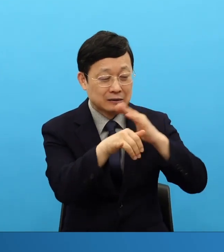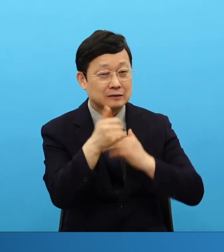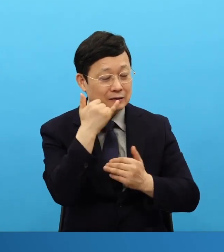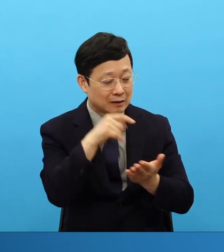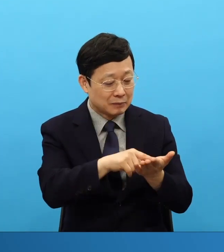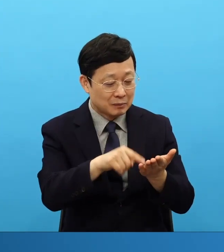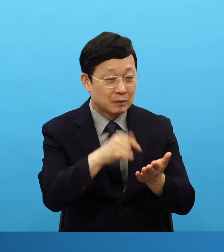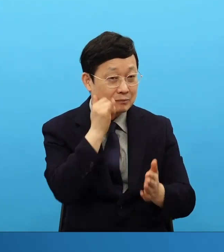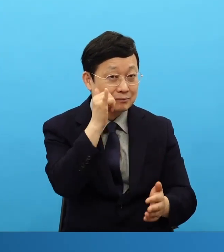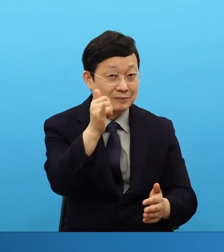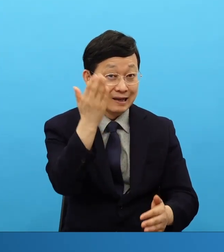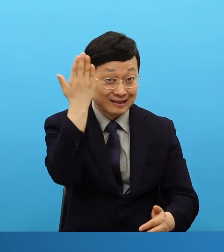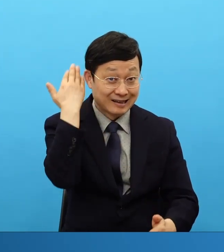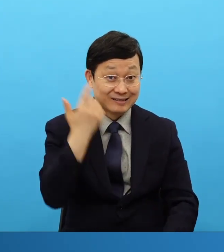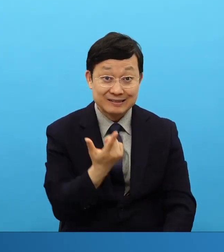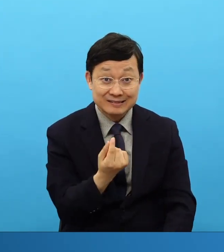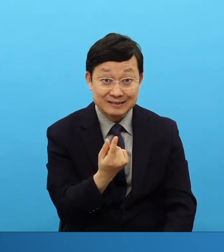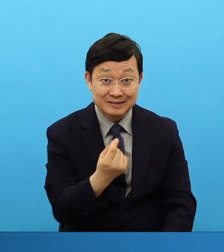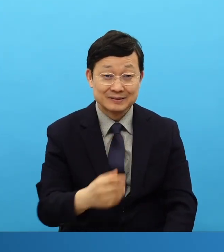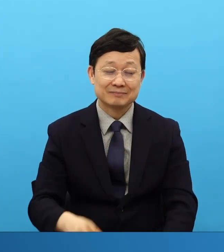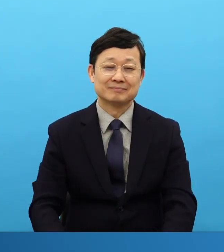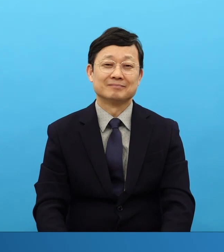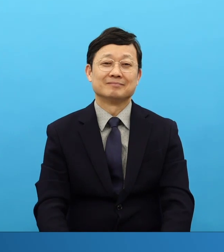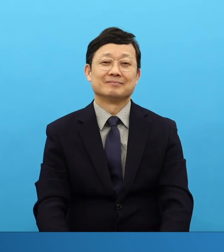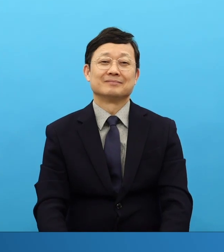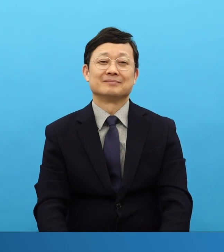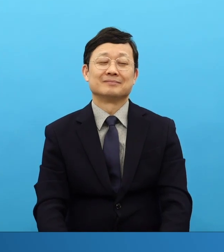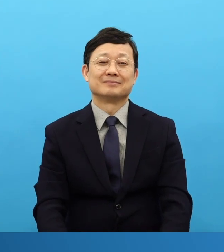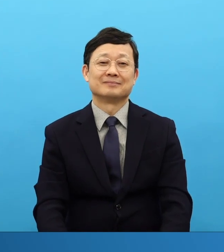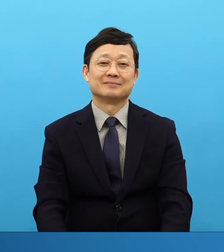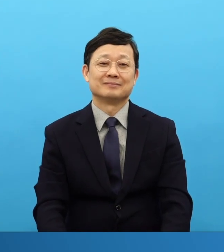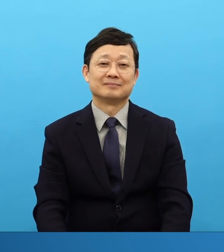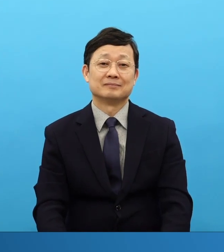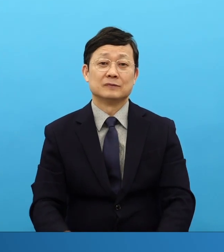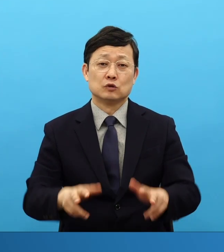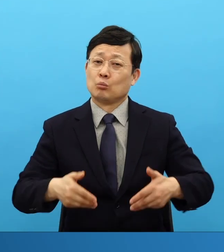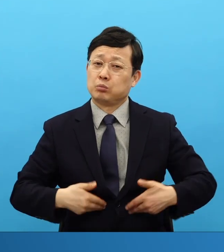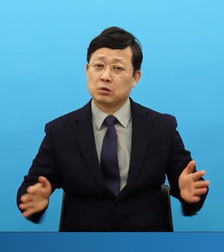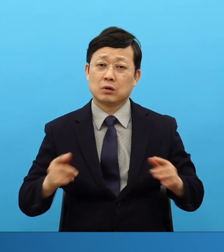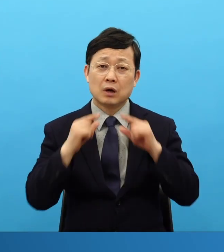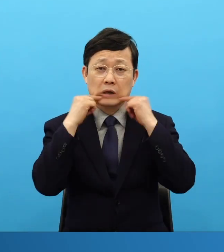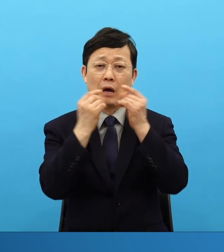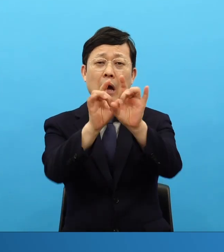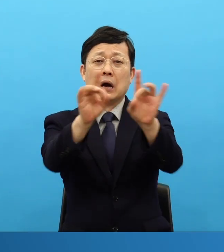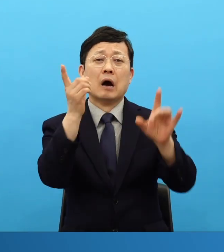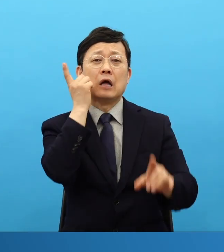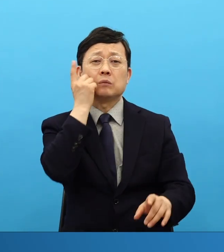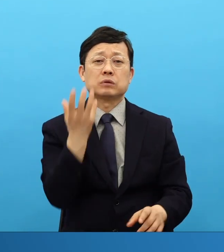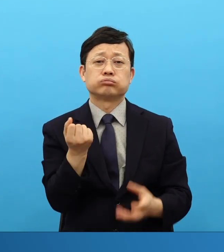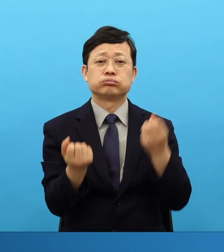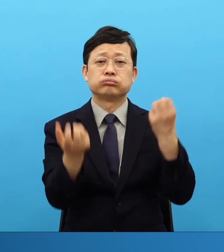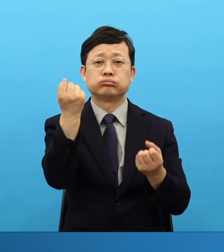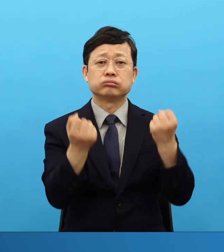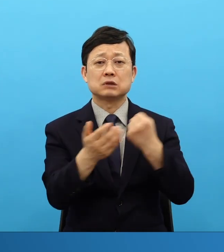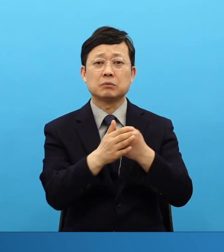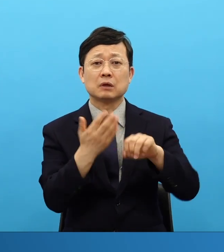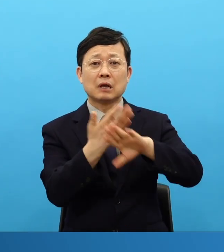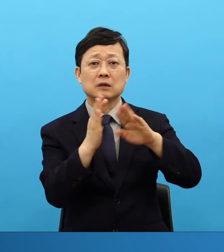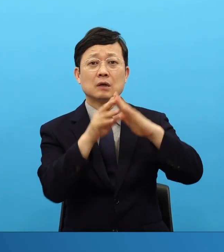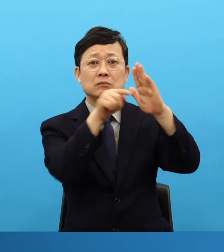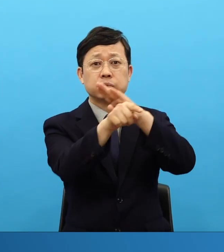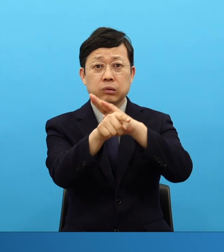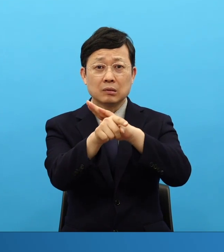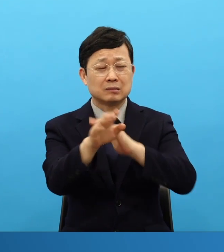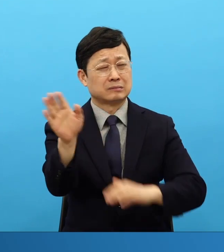would go to a neighbor's house who had a phone, and we'd be so sorry to even just go and use our phone one time. 지금 여러분은 여러분 전화 안 하고 남의 집에 전화 쓰러 가는 스타일로